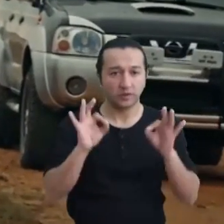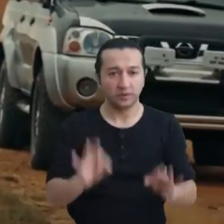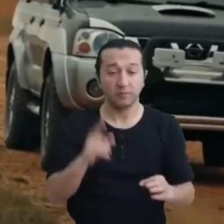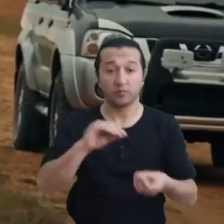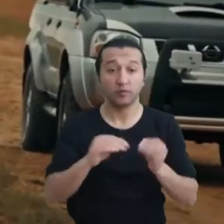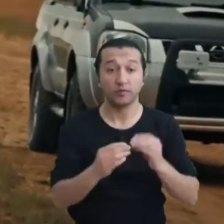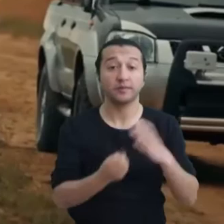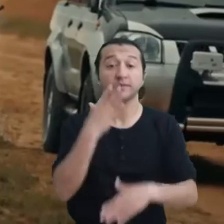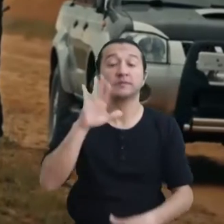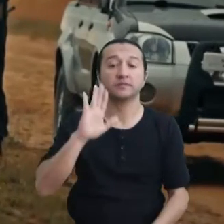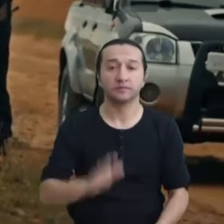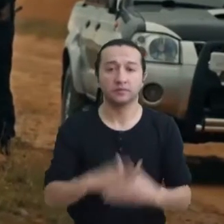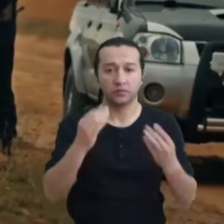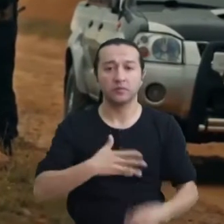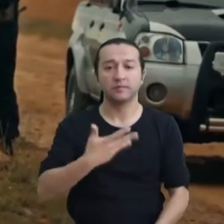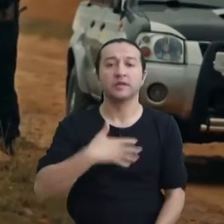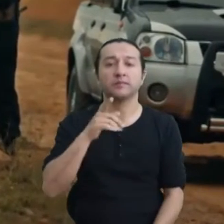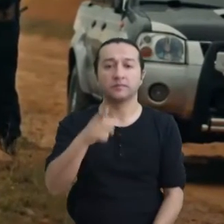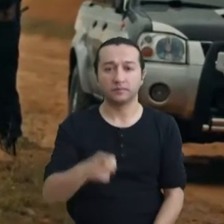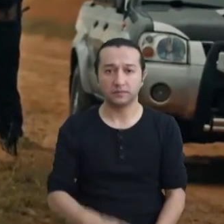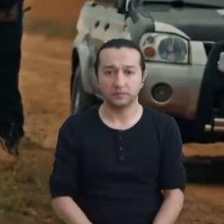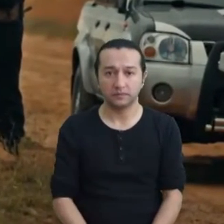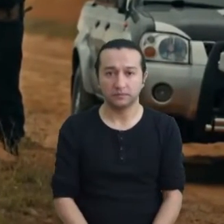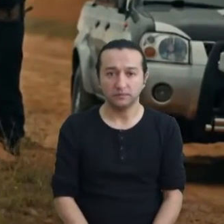bir sorun çıkmasın da. Merak etme.